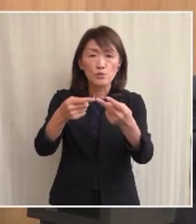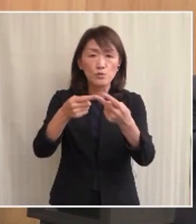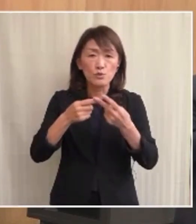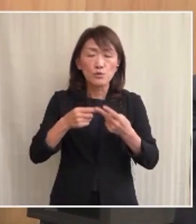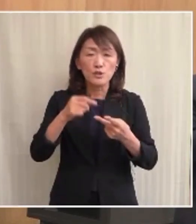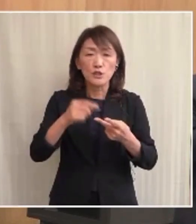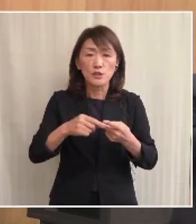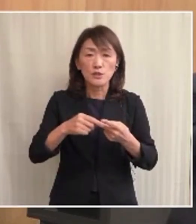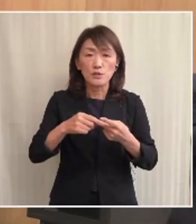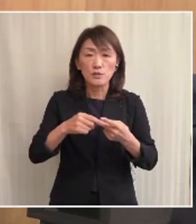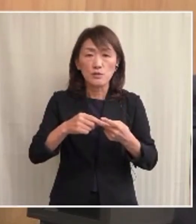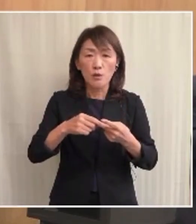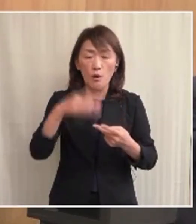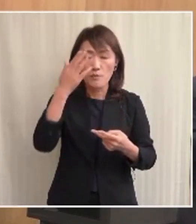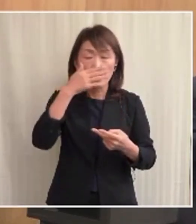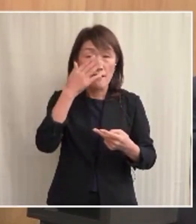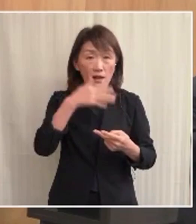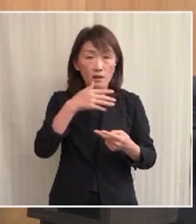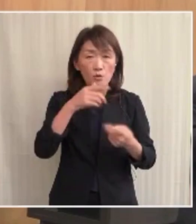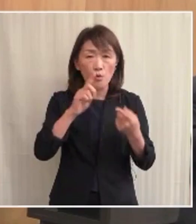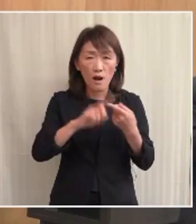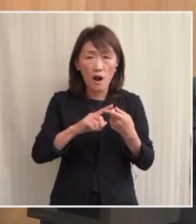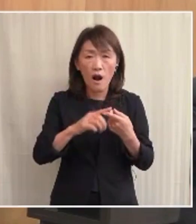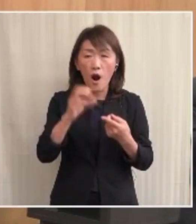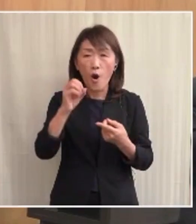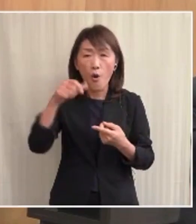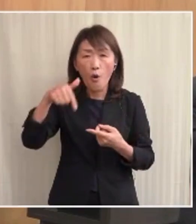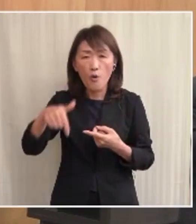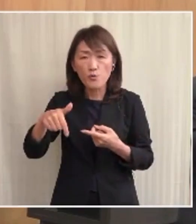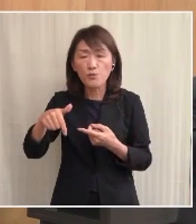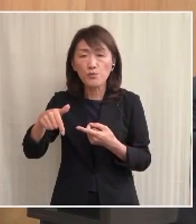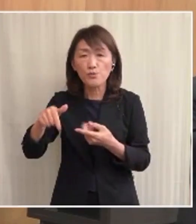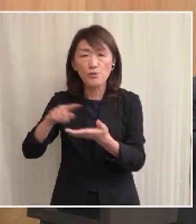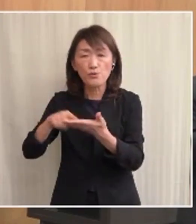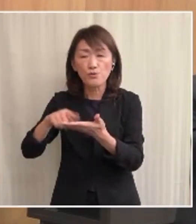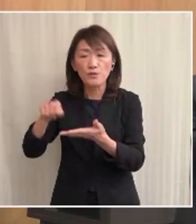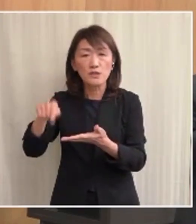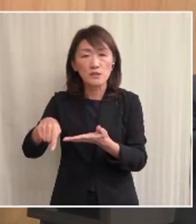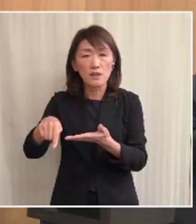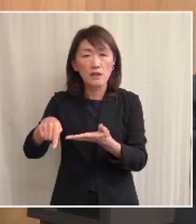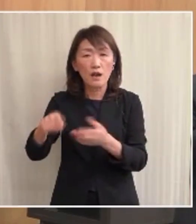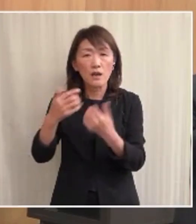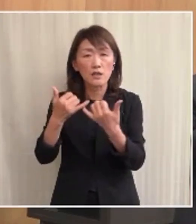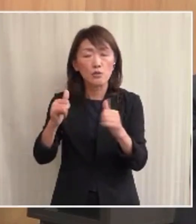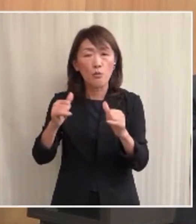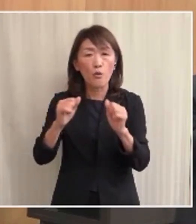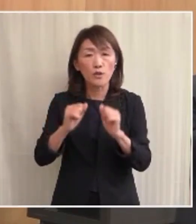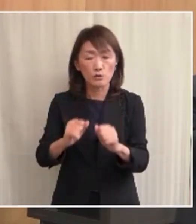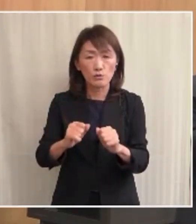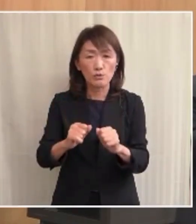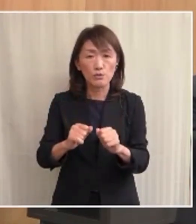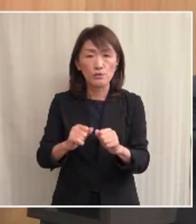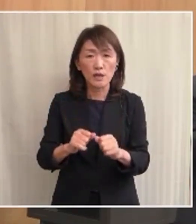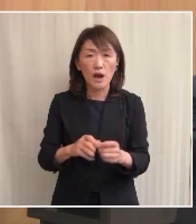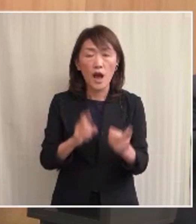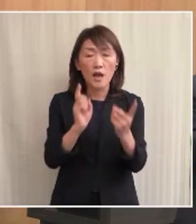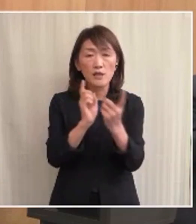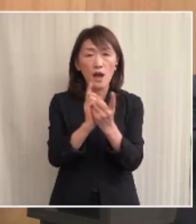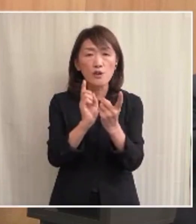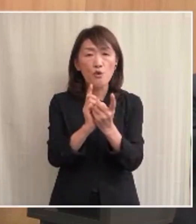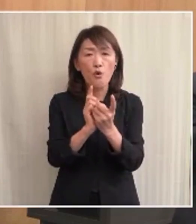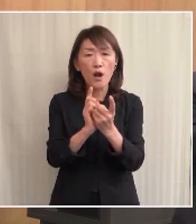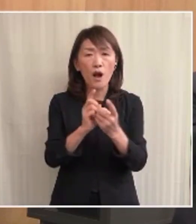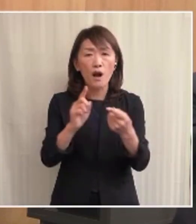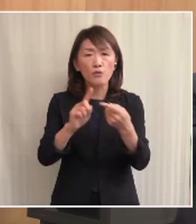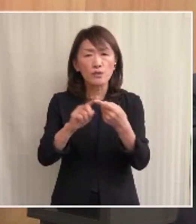ね、プッシュ通知をそもそもオフにしていたというような方もいらっしゃる中で、一概に対応が不適切だったかどう